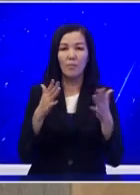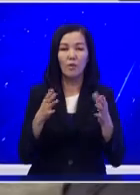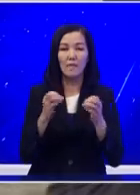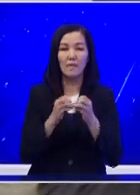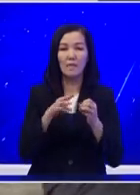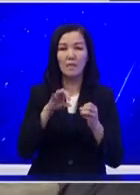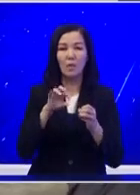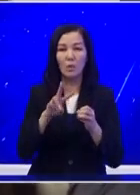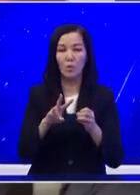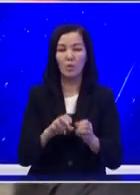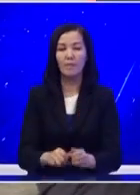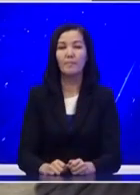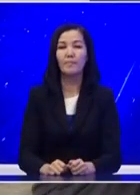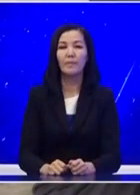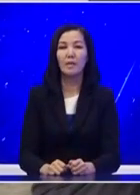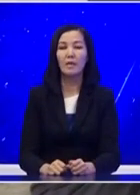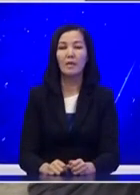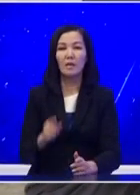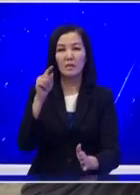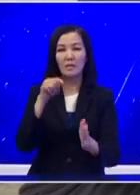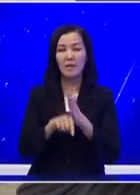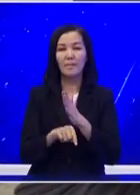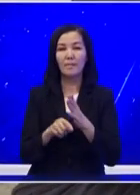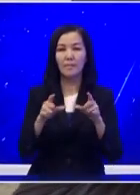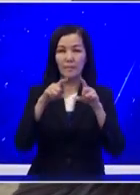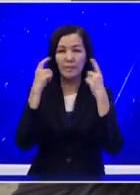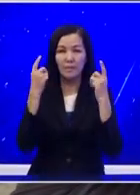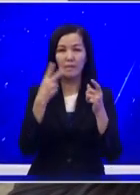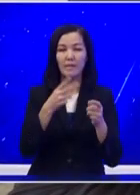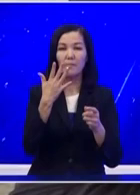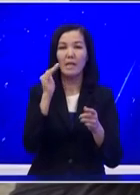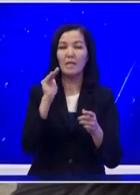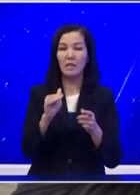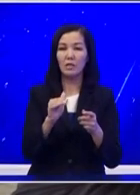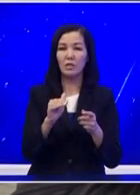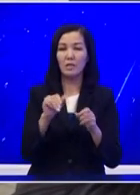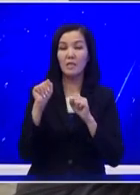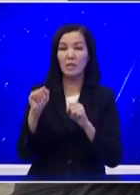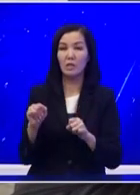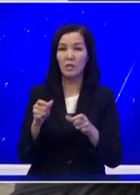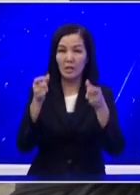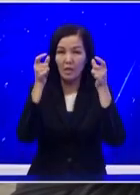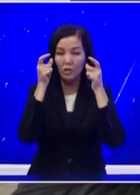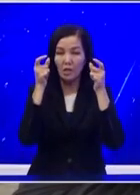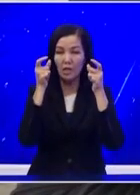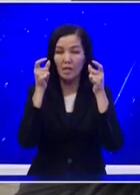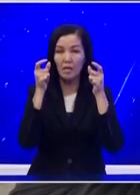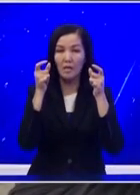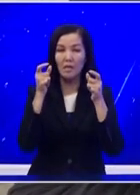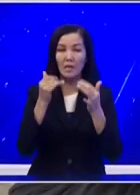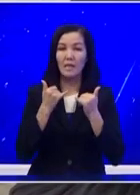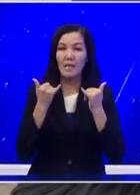тонн. Получается, защитные щитки для лица 25 тысяч, защитные очки